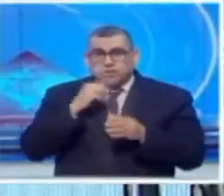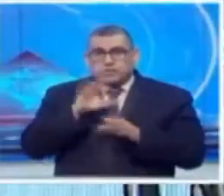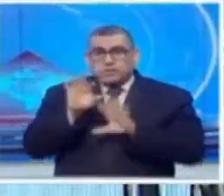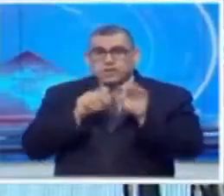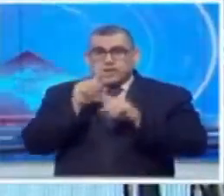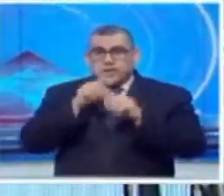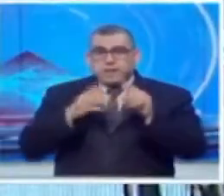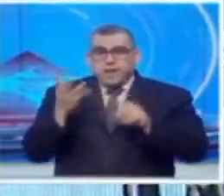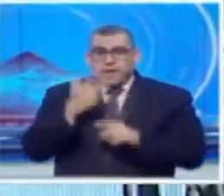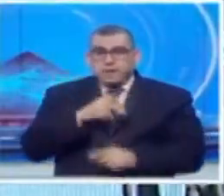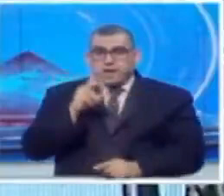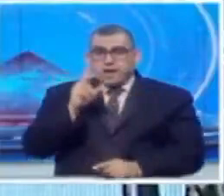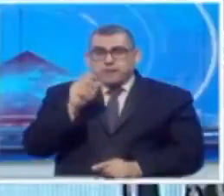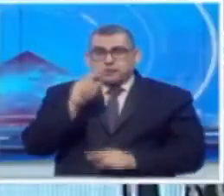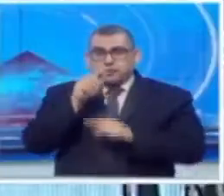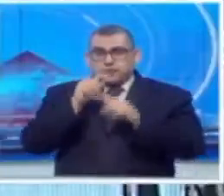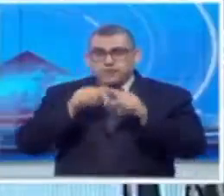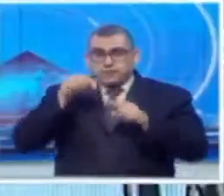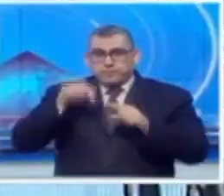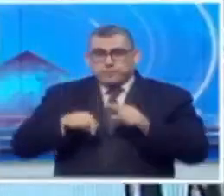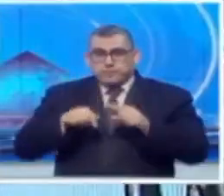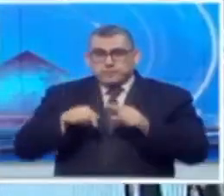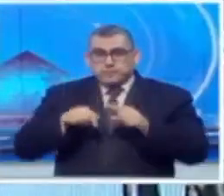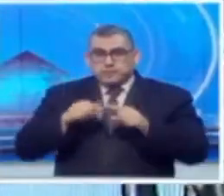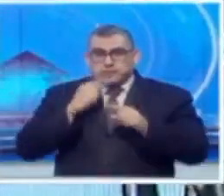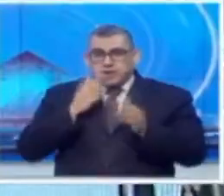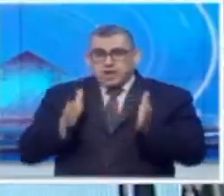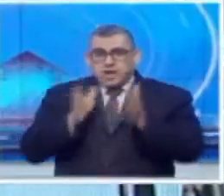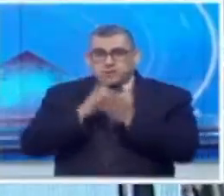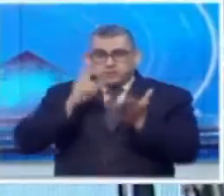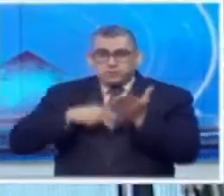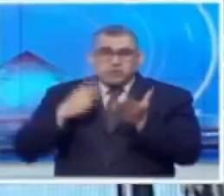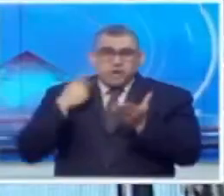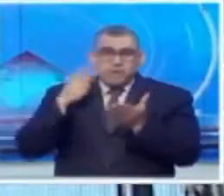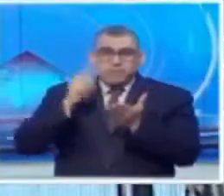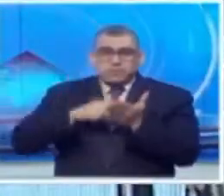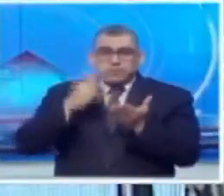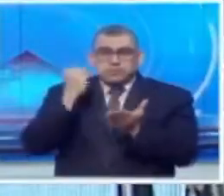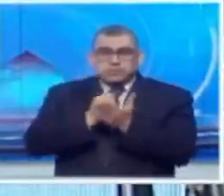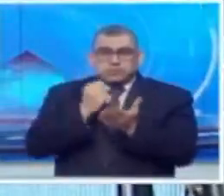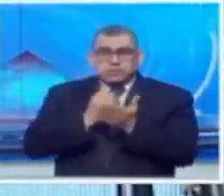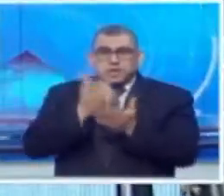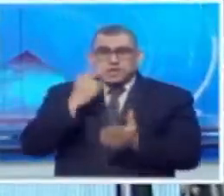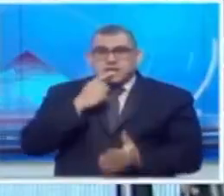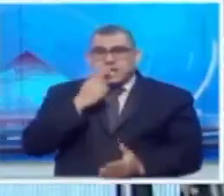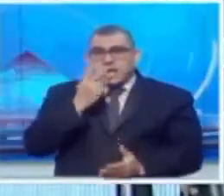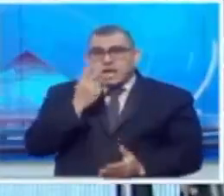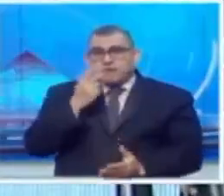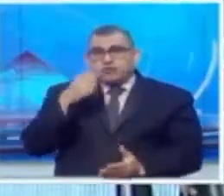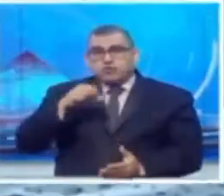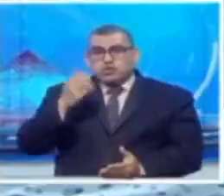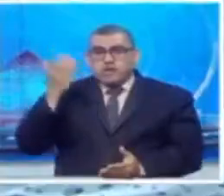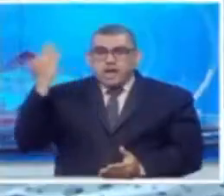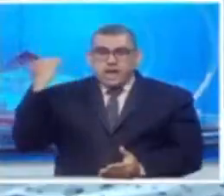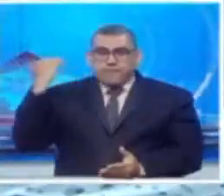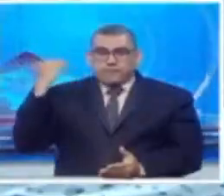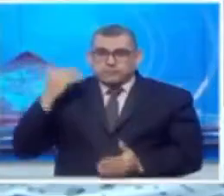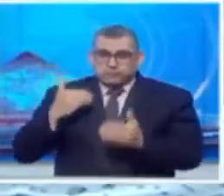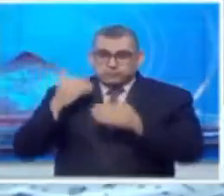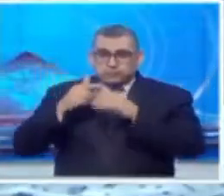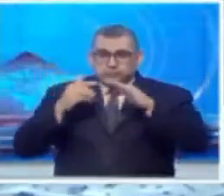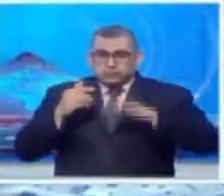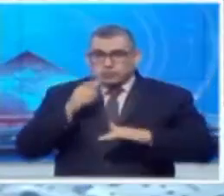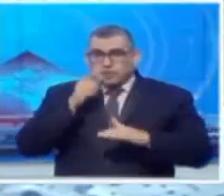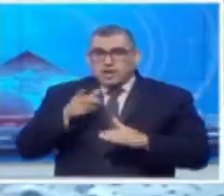تمثل 25% من عدد التأشيرات السابق تخصيصها عام 2019. الحج هذا